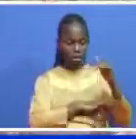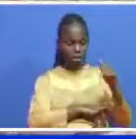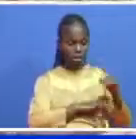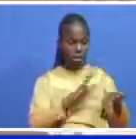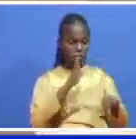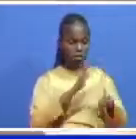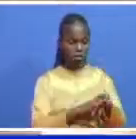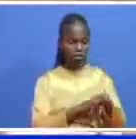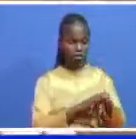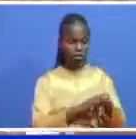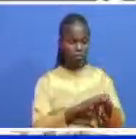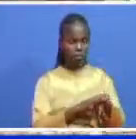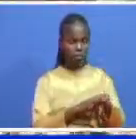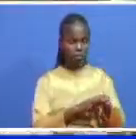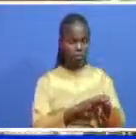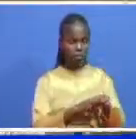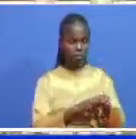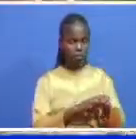katika asio.